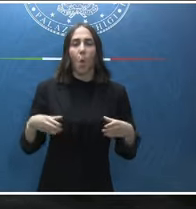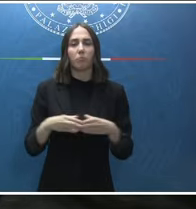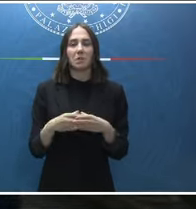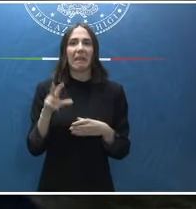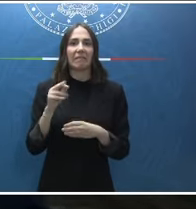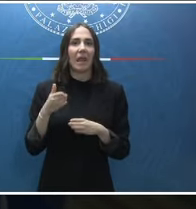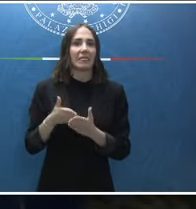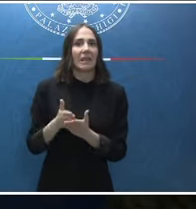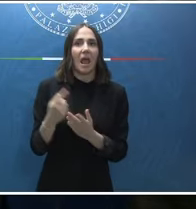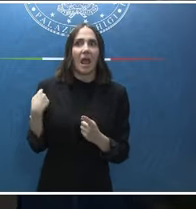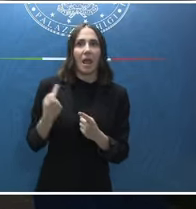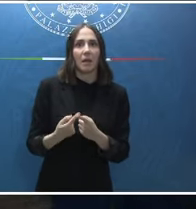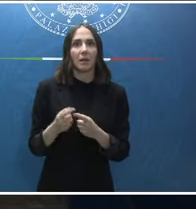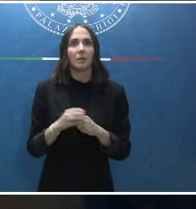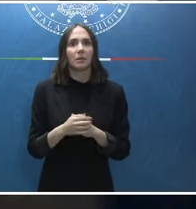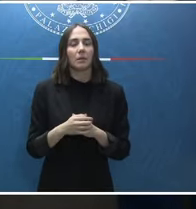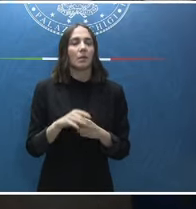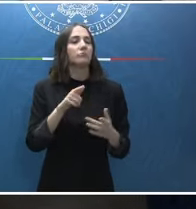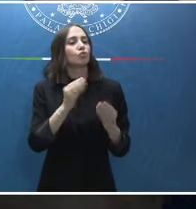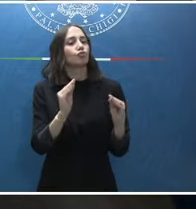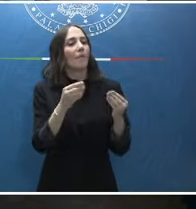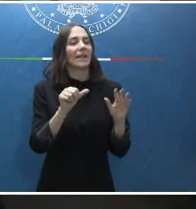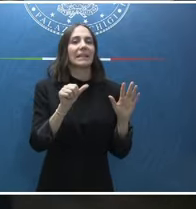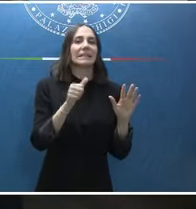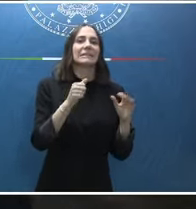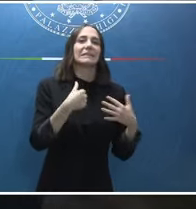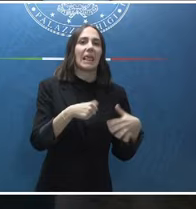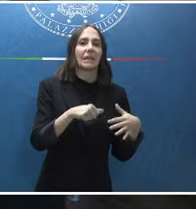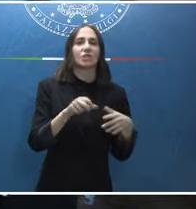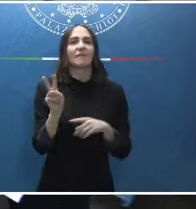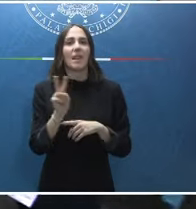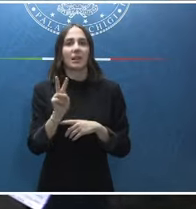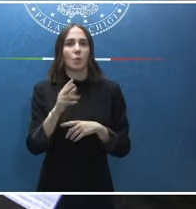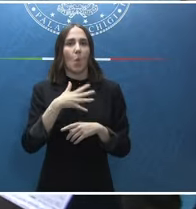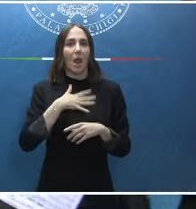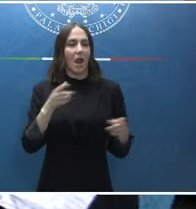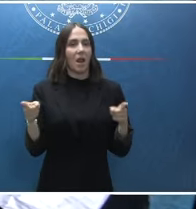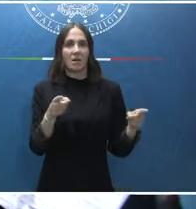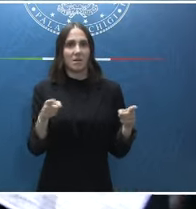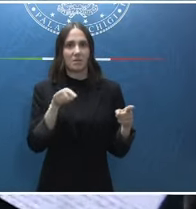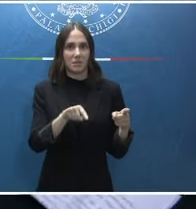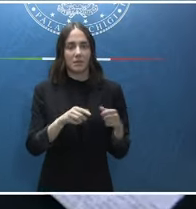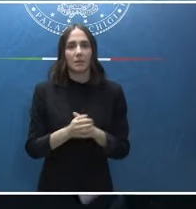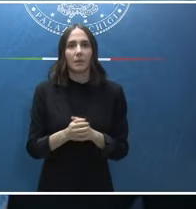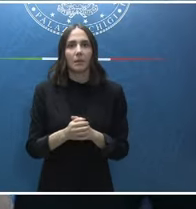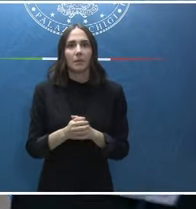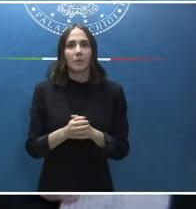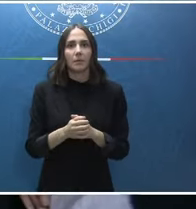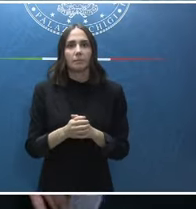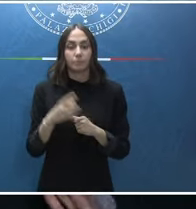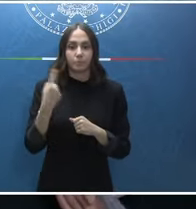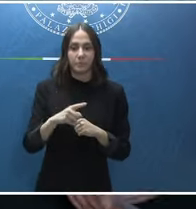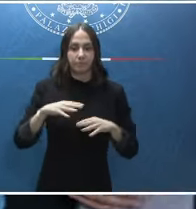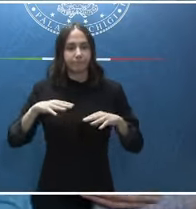a contatto con giovani da 16 a 22 anni. Abbiamo questo target. La relazione è centrale nel sistema di